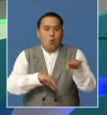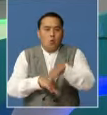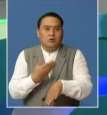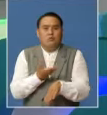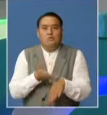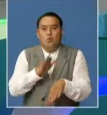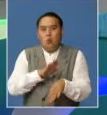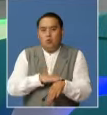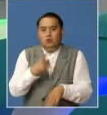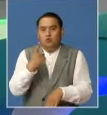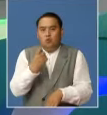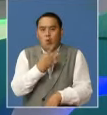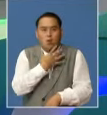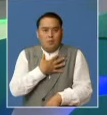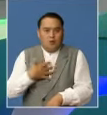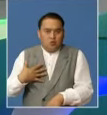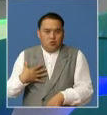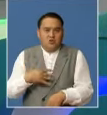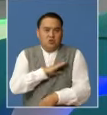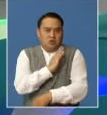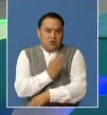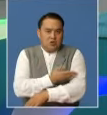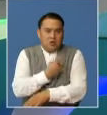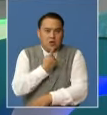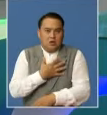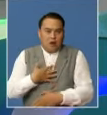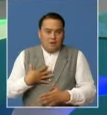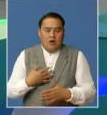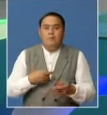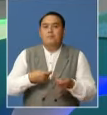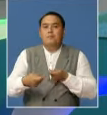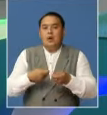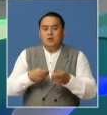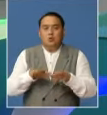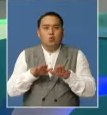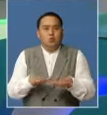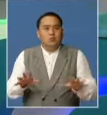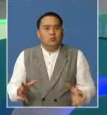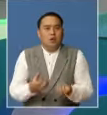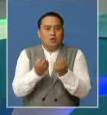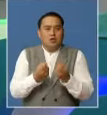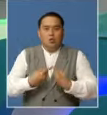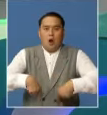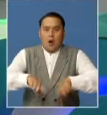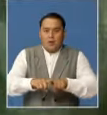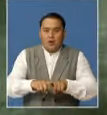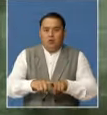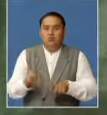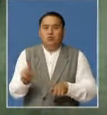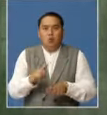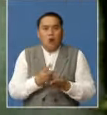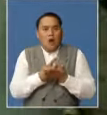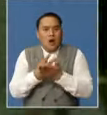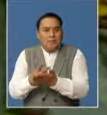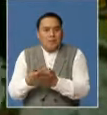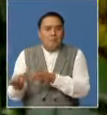Польши. Более 100 получили ранения, сильные ожоги и травмы. Местные власти организовали спасательную операцию. Несмотря на